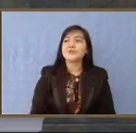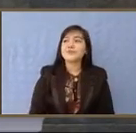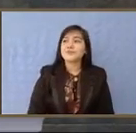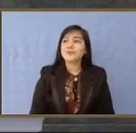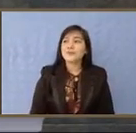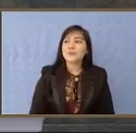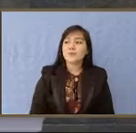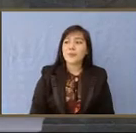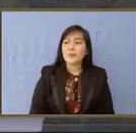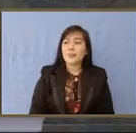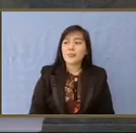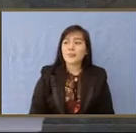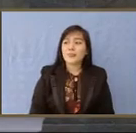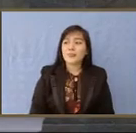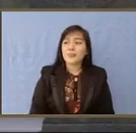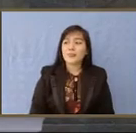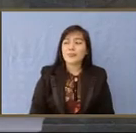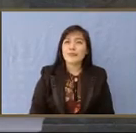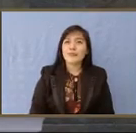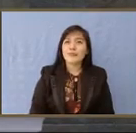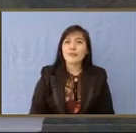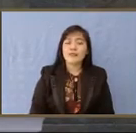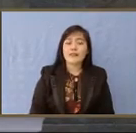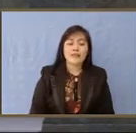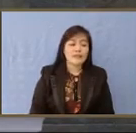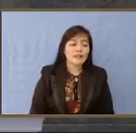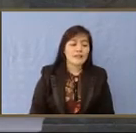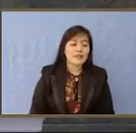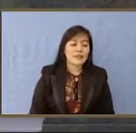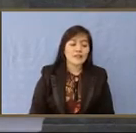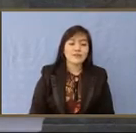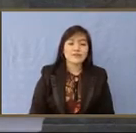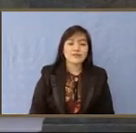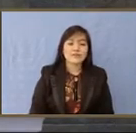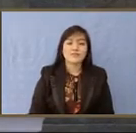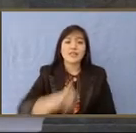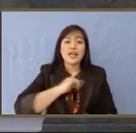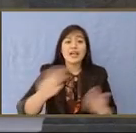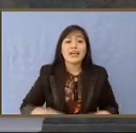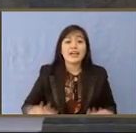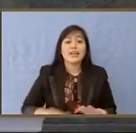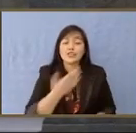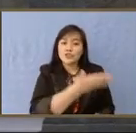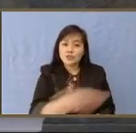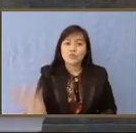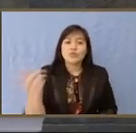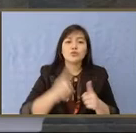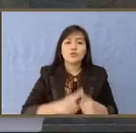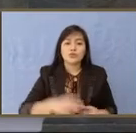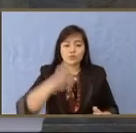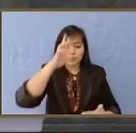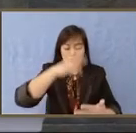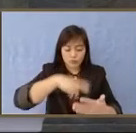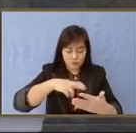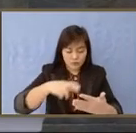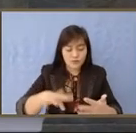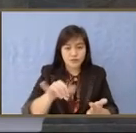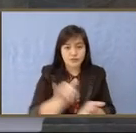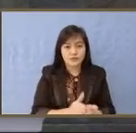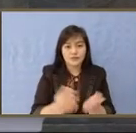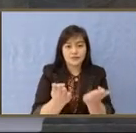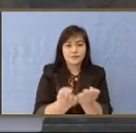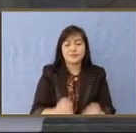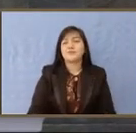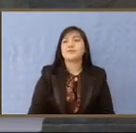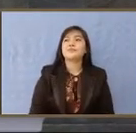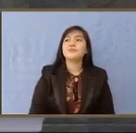iba nga nababasa niyo ng mahabaan, ito pa kaya. Alright, so basahin po natin ito. I'd like to encourage you to read this book. Synopsis of the book. Punta